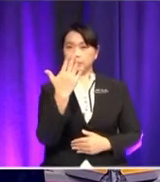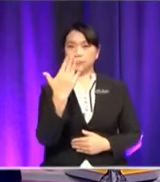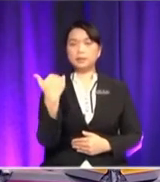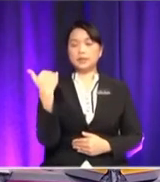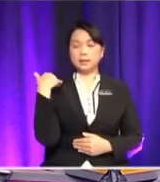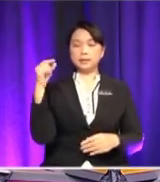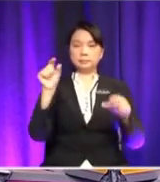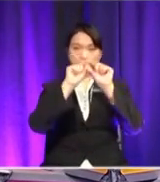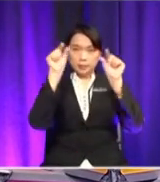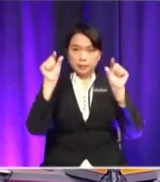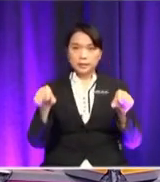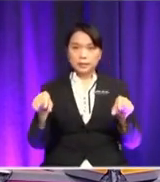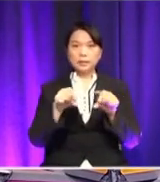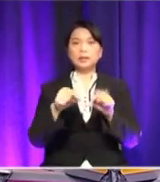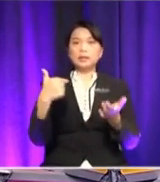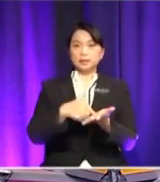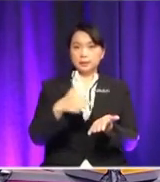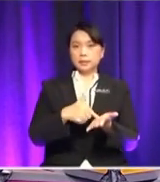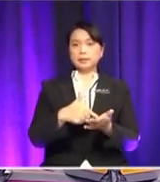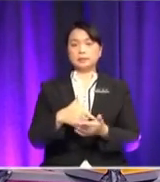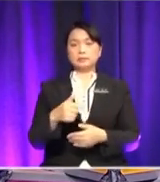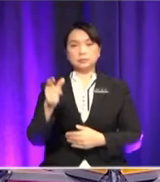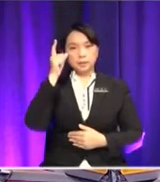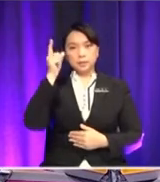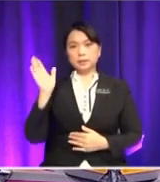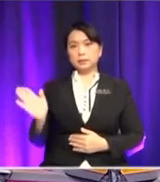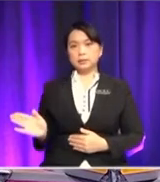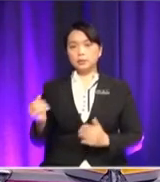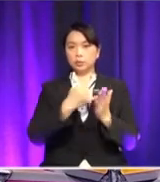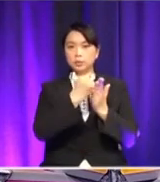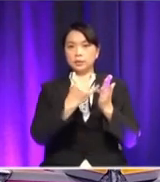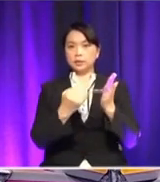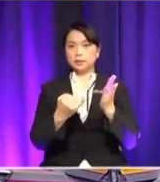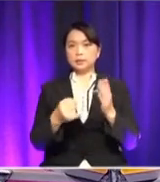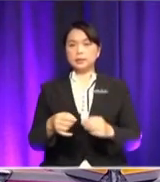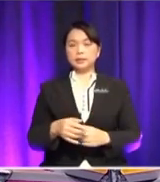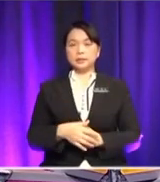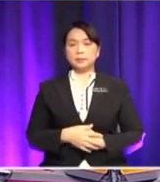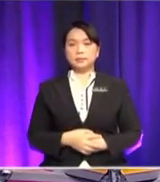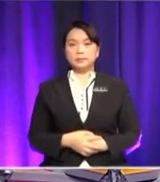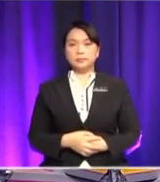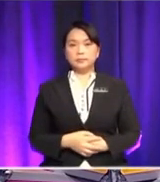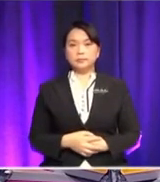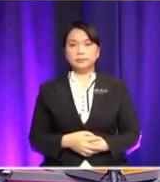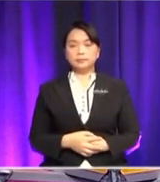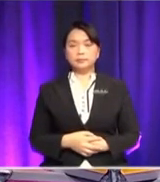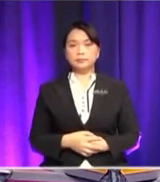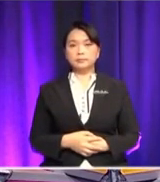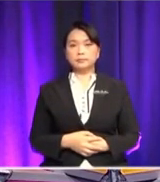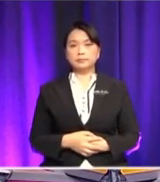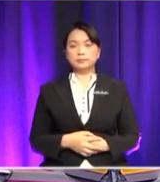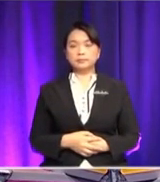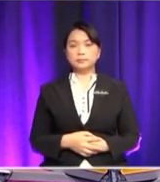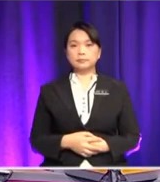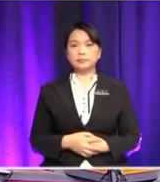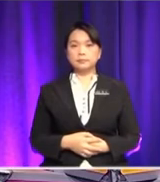tuh sediakan Aduh Kiss me change any garisan mereka the bingkai cermin